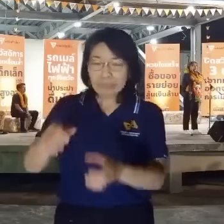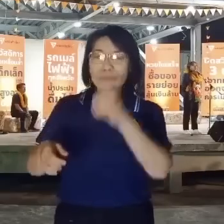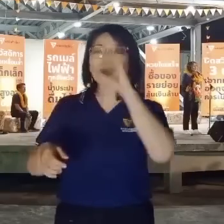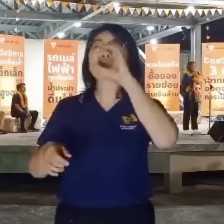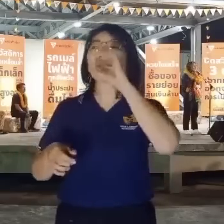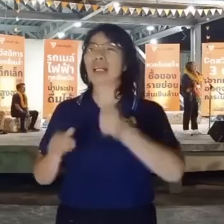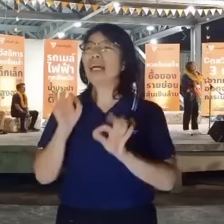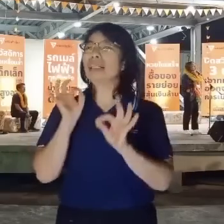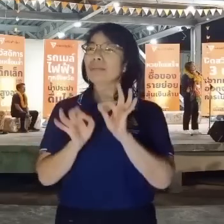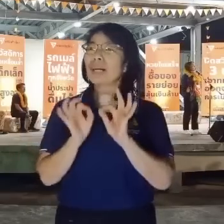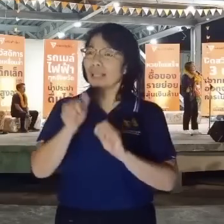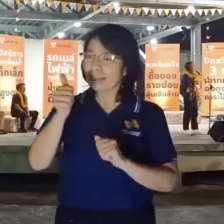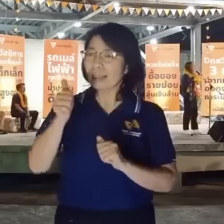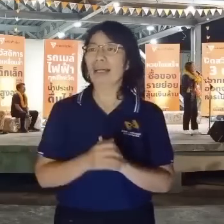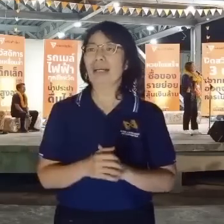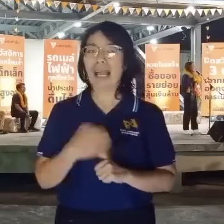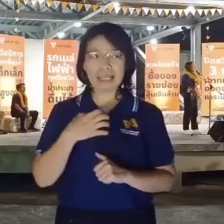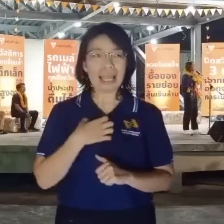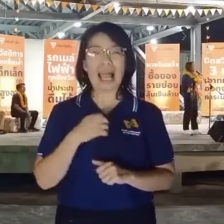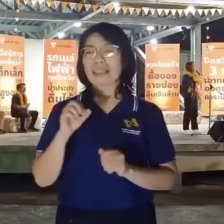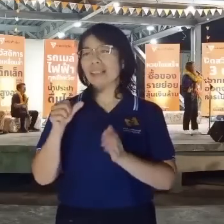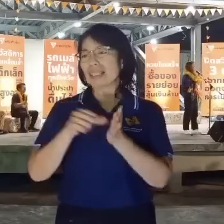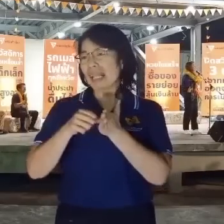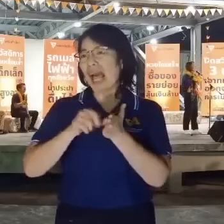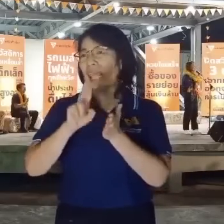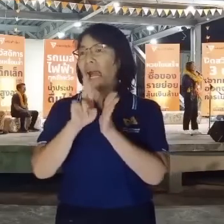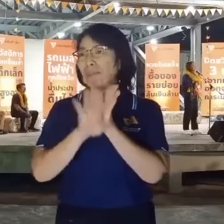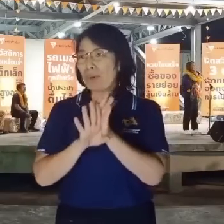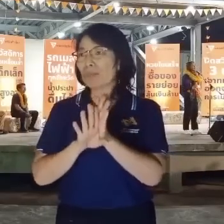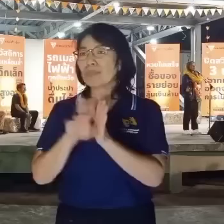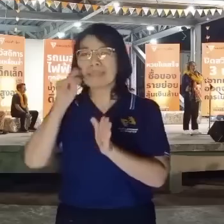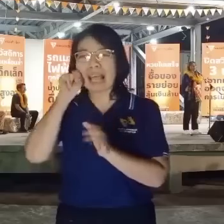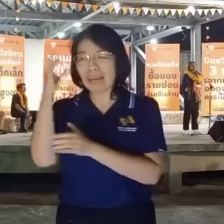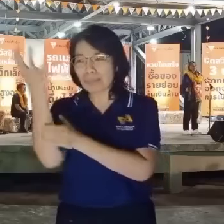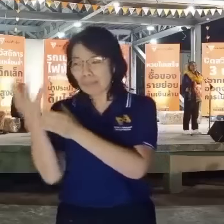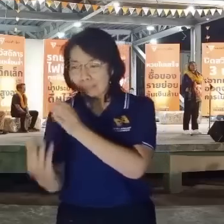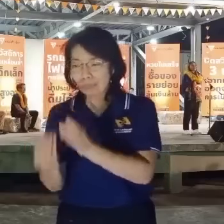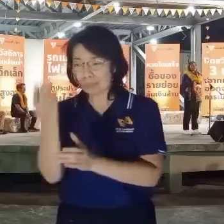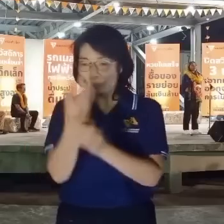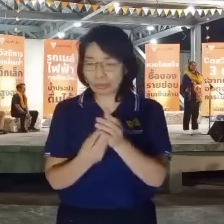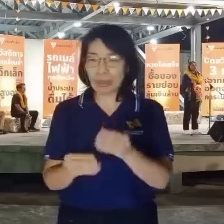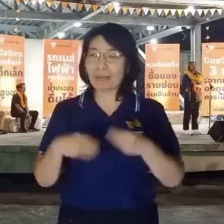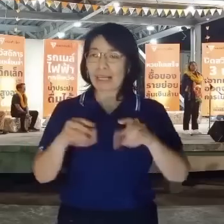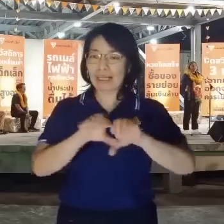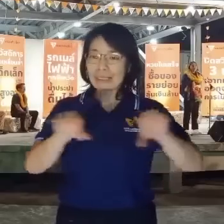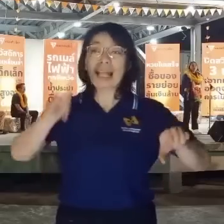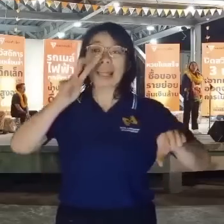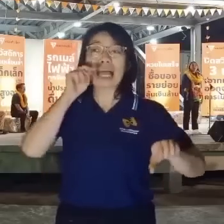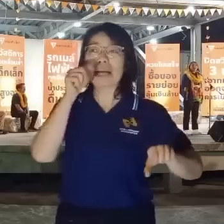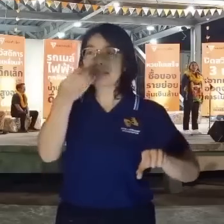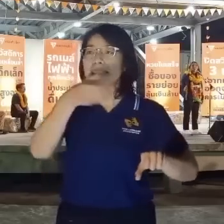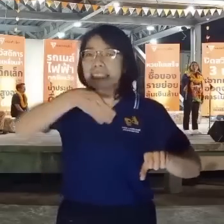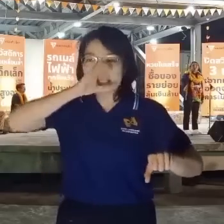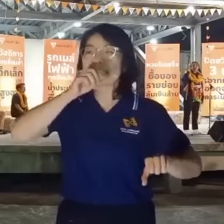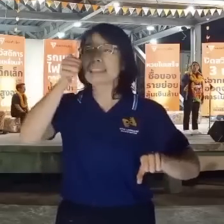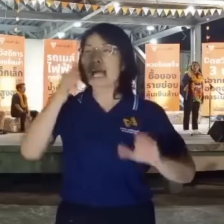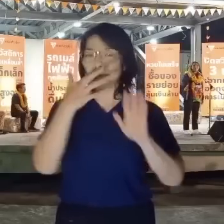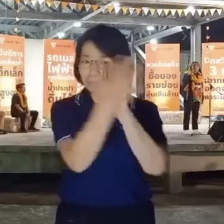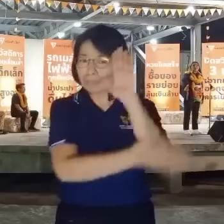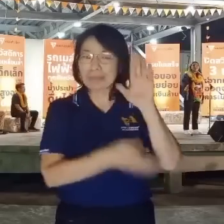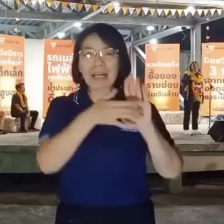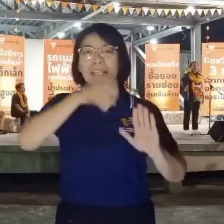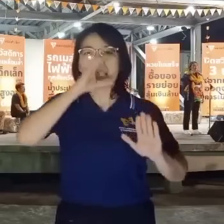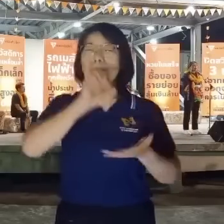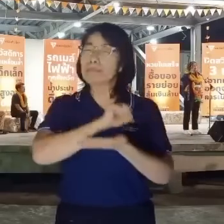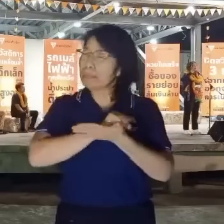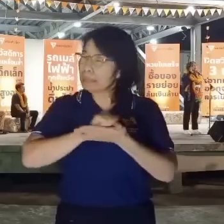นุนเงินลงทุนเพื่อปรับปรุงระบบน้ำประปาทั้งระบบไม่ใช่แค่ที่พิษณุโลกแต่ทั่วประเทศจะต้องมีน้ำประปา